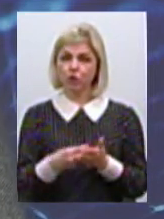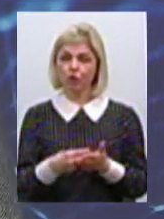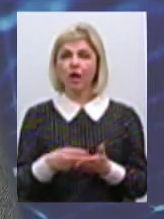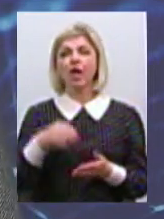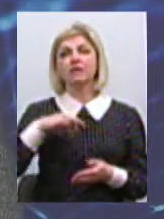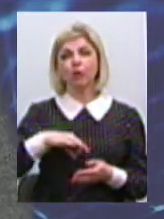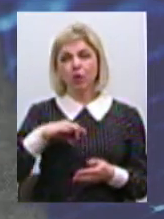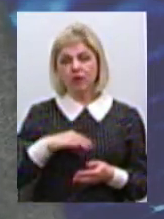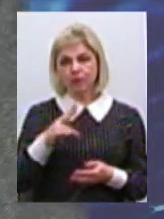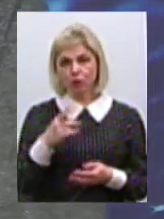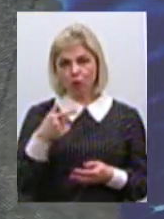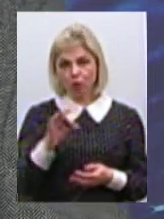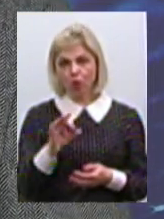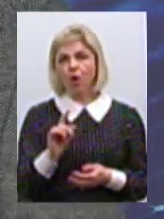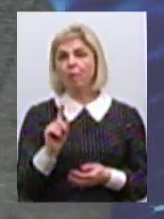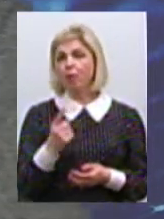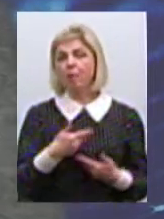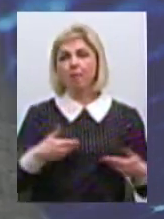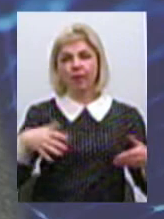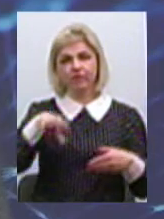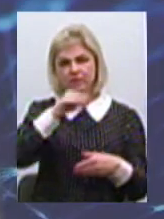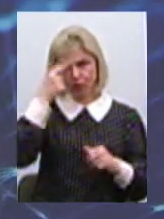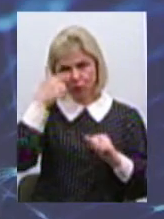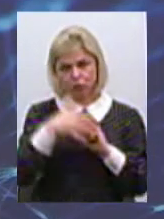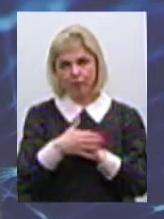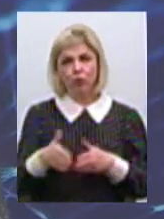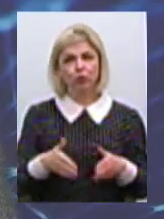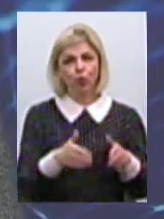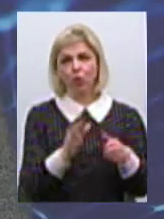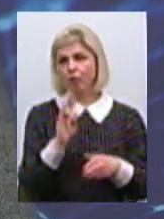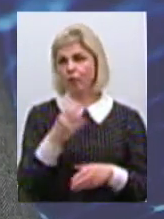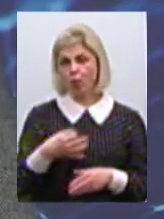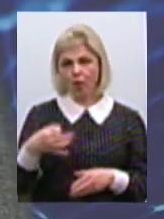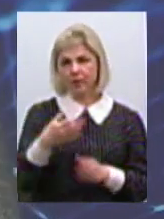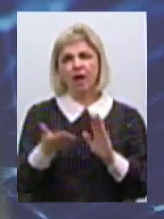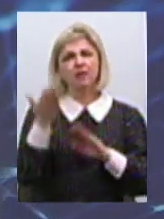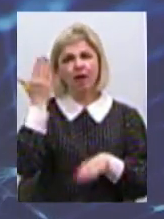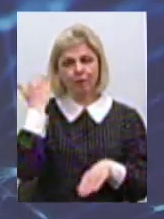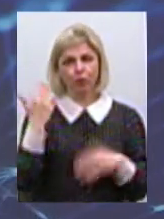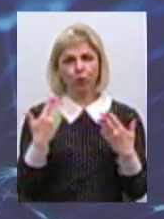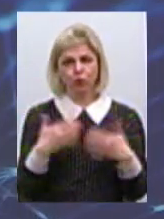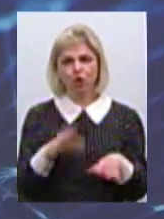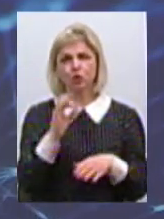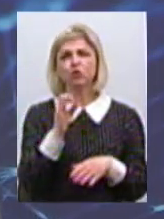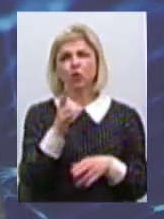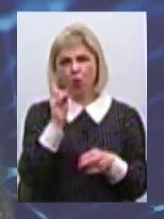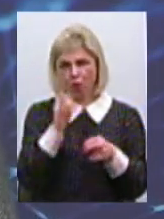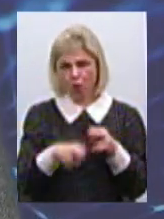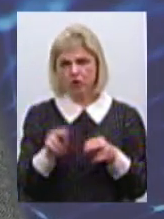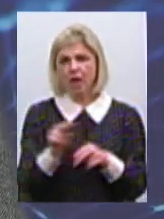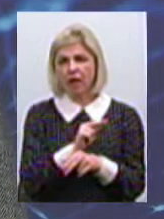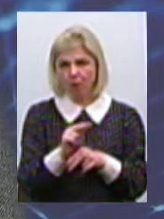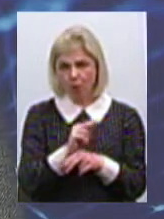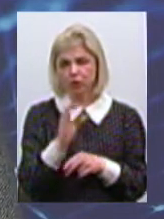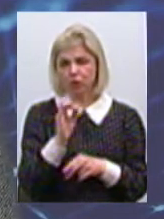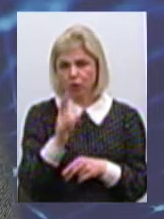експлуатаційного самого, бо ми всі розуміємо, що дороги в області давно вже пройшли терміни, міжремонтні терміни,